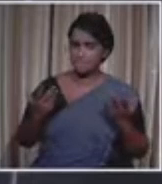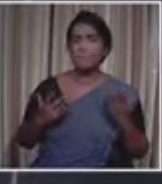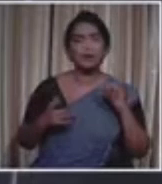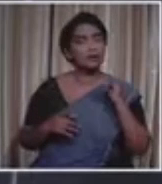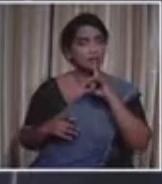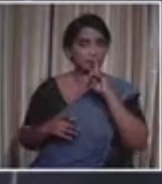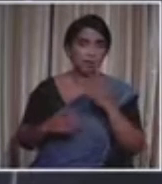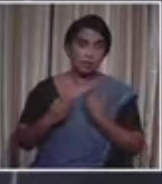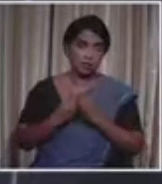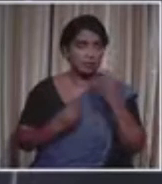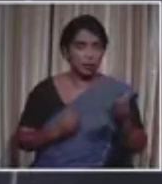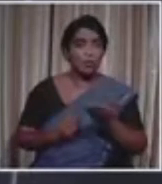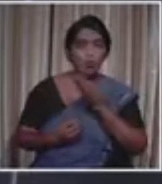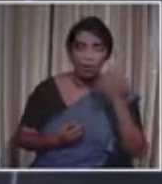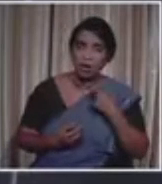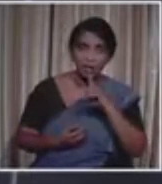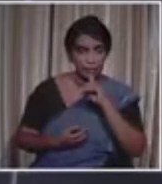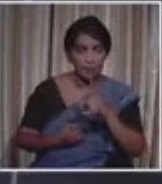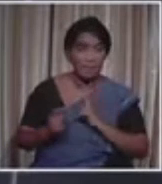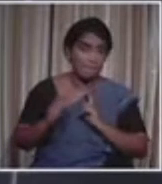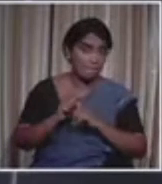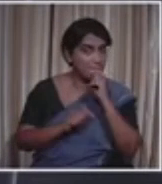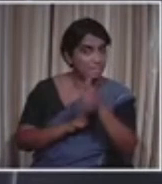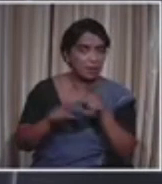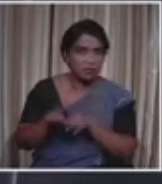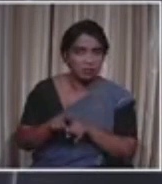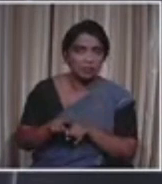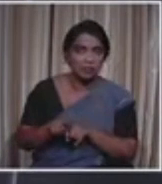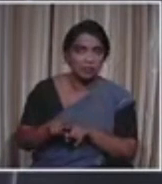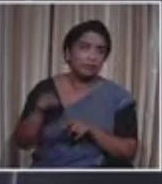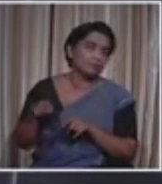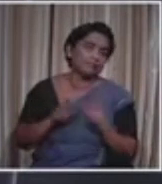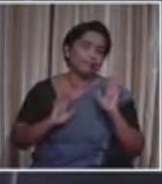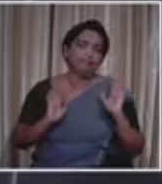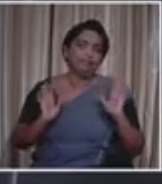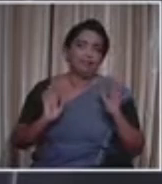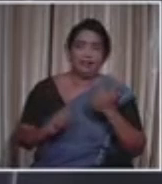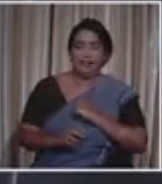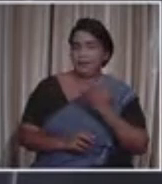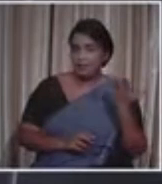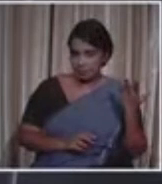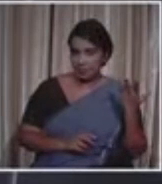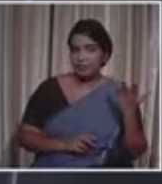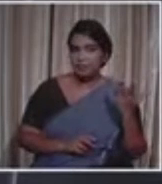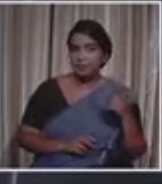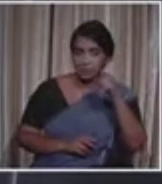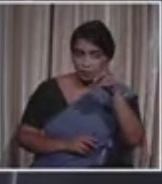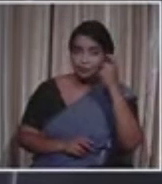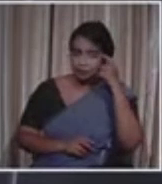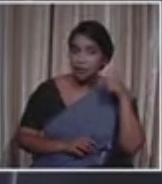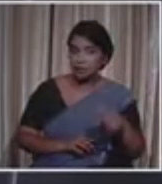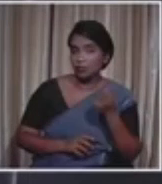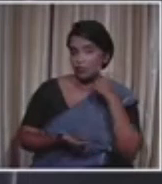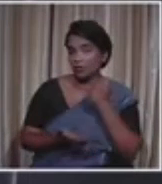සමහරු කියනවා දෙන්න පුළුවන් කියලා. හැබැයි අපි කිව්වම අපිට ගෙවන්න පුළුවන් ක්‍රමය මේක කියලා කිව්වම ඔවුන් කියනවා නෑ ඒ ක්‍රමයට අපි ගඟ නෑ කියලා. මොකද ඔබ තුමාලා දන්නවා මේ රටේ තියෙන